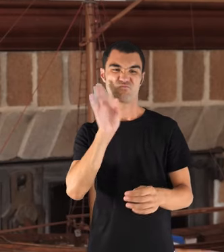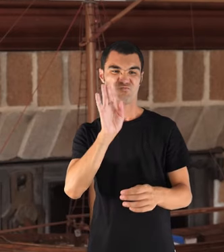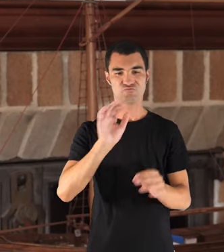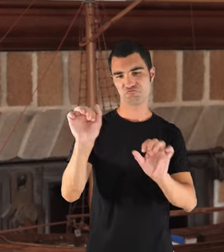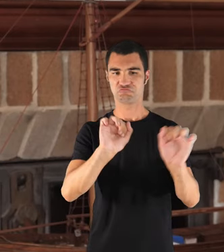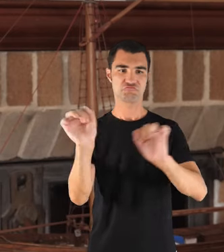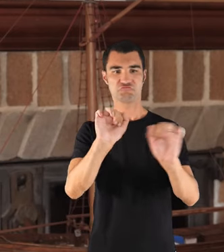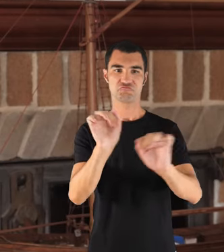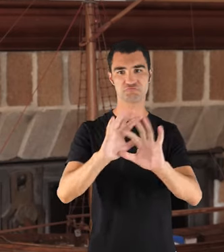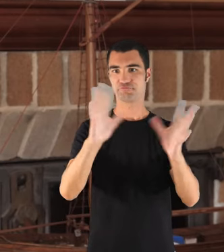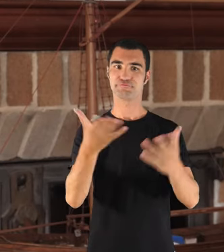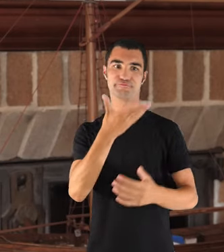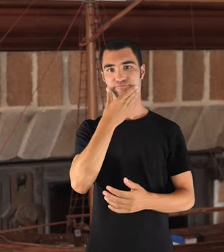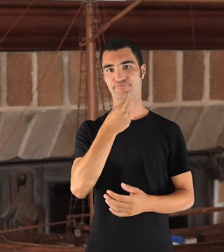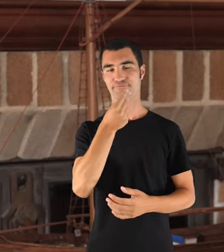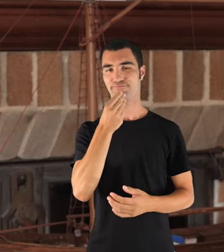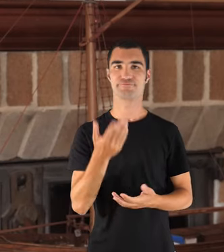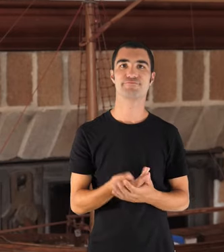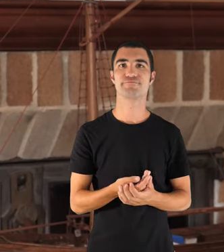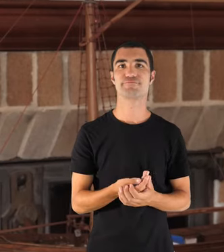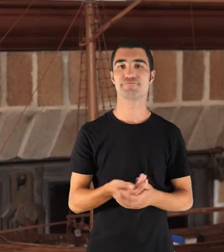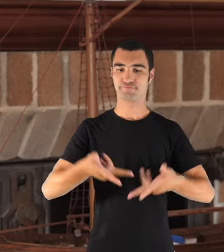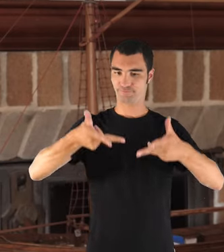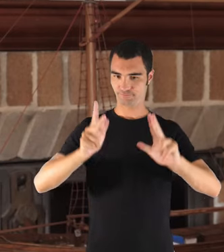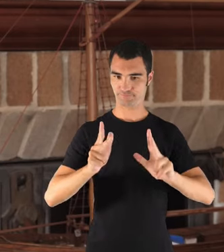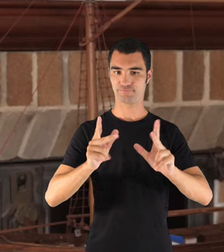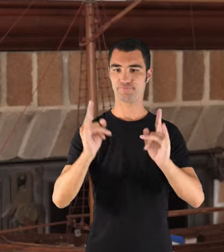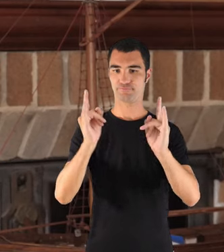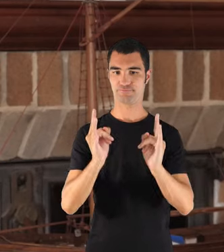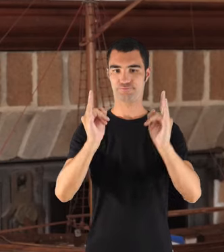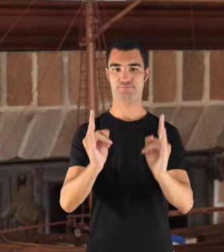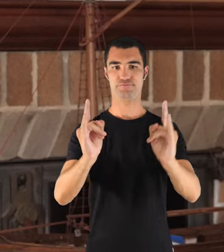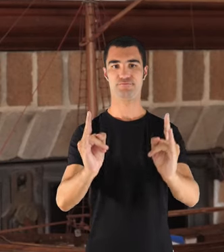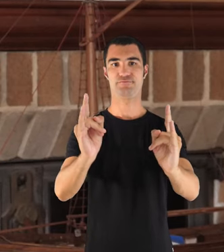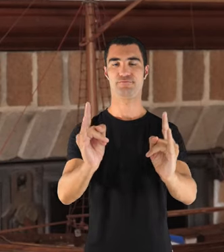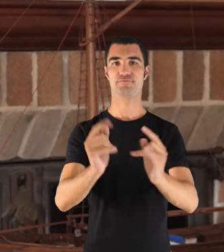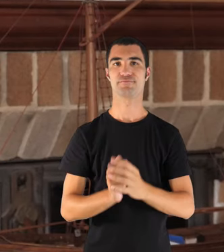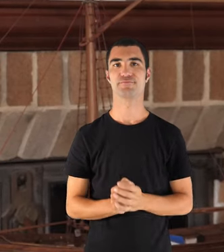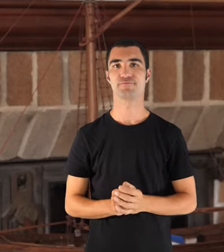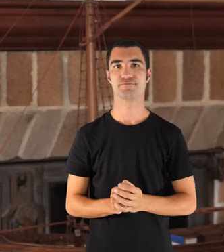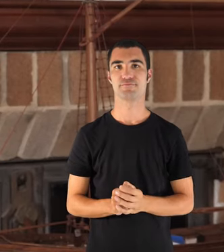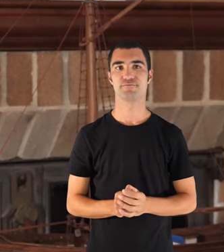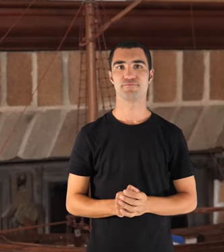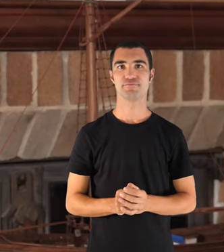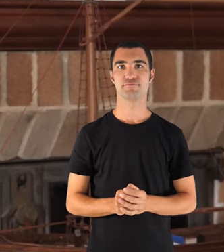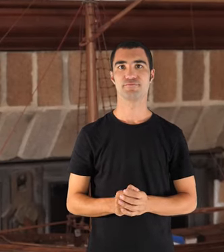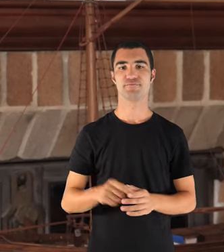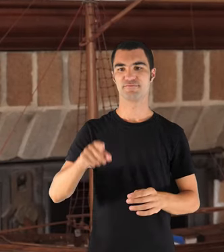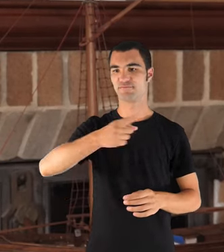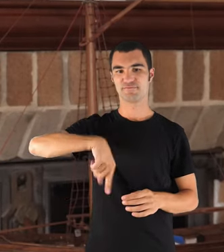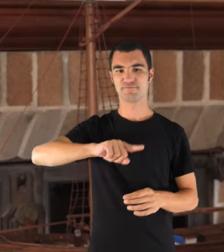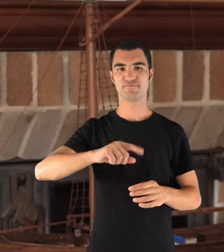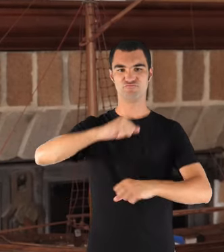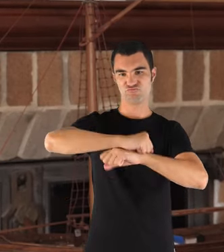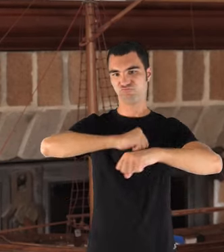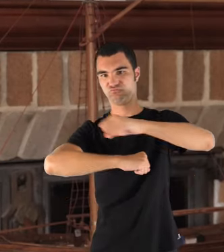i posaren assientos i el que ja no era per traginar mercancies